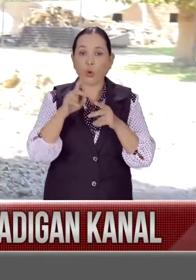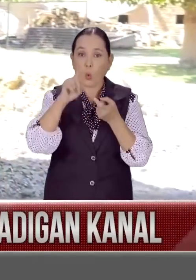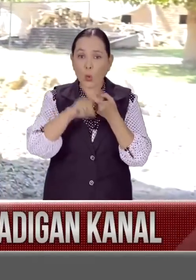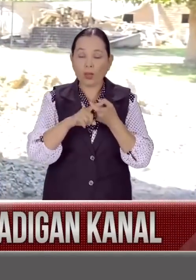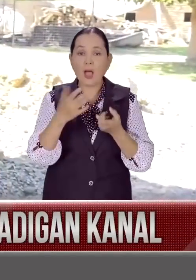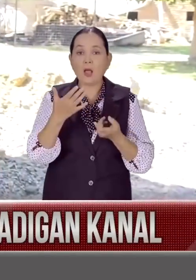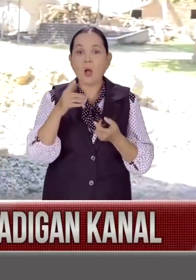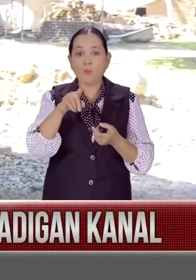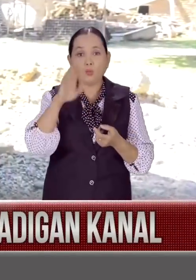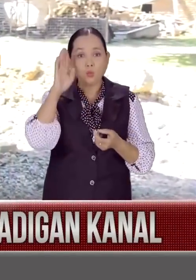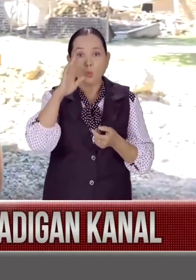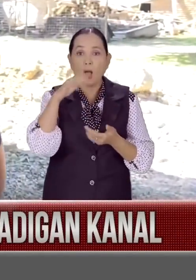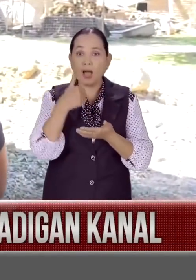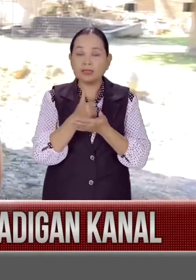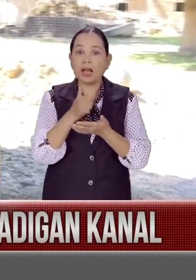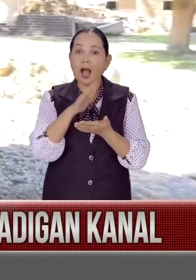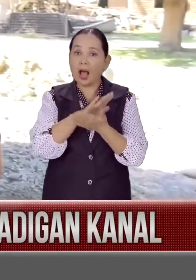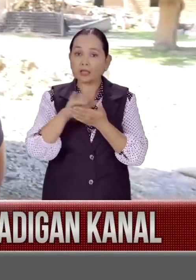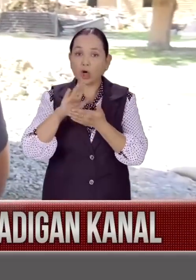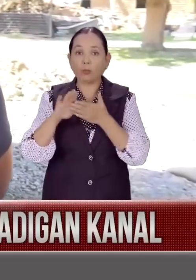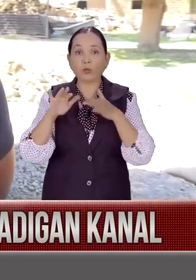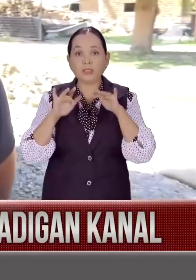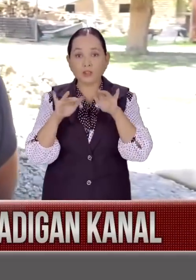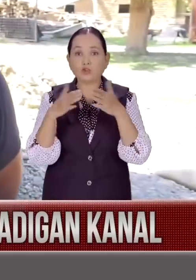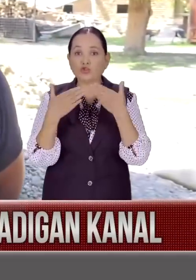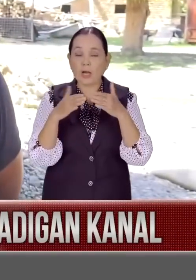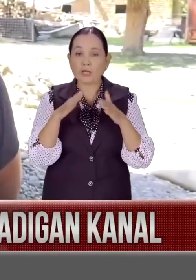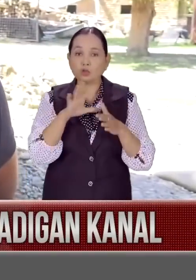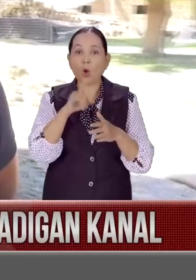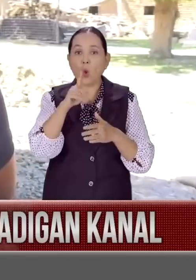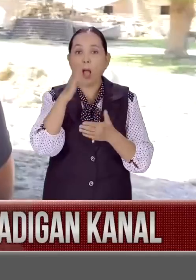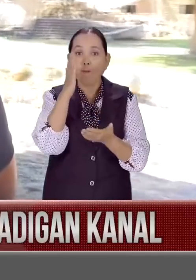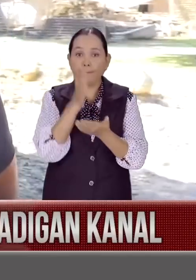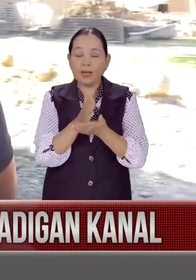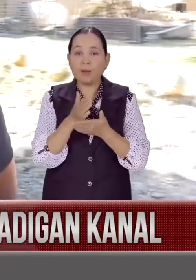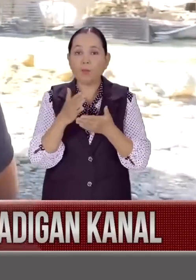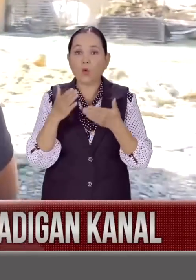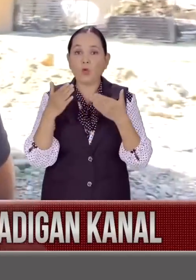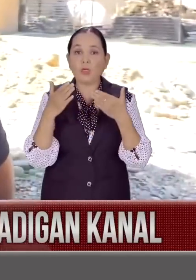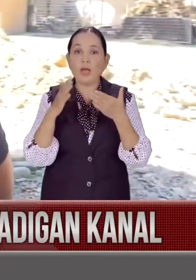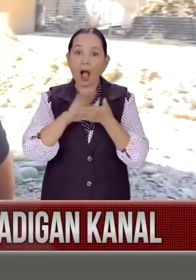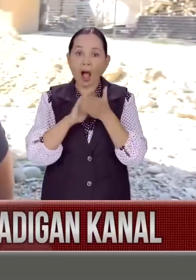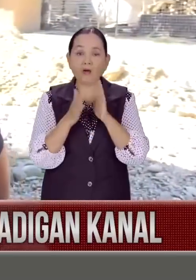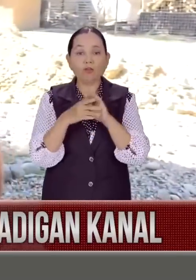suvni o'z aslida atrobovka qilib chiqarish kerak, buni promoy chiqarish bor. Mana mana shu